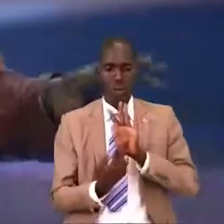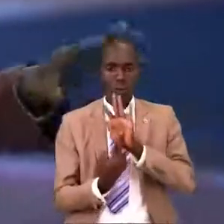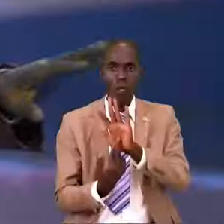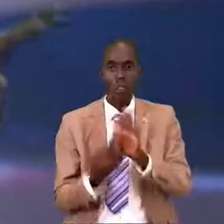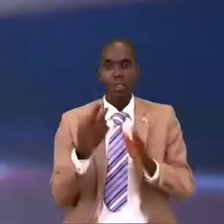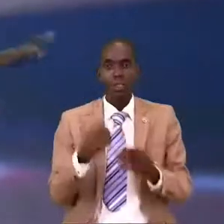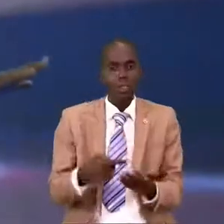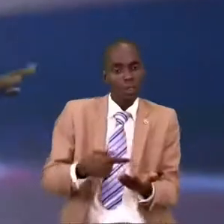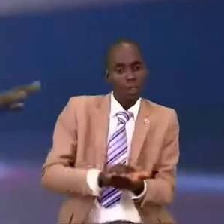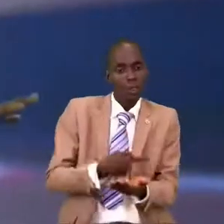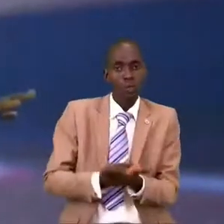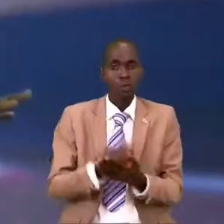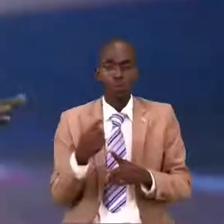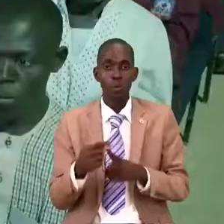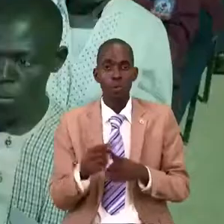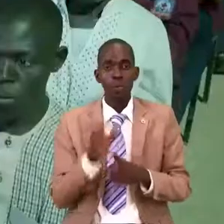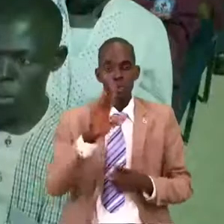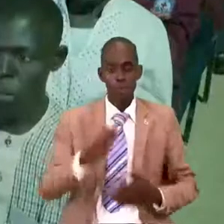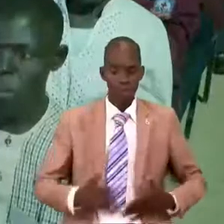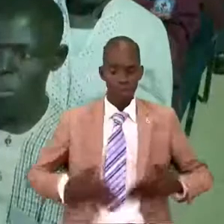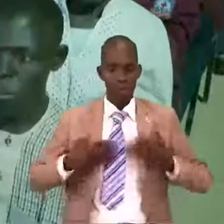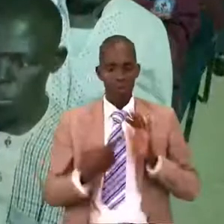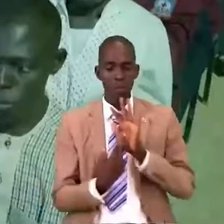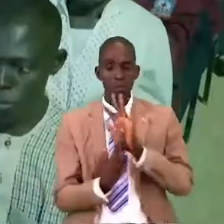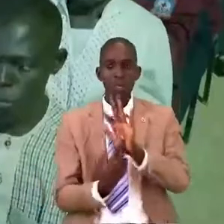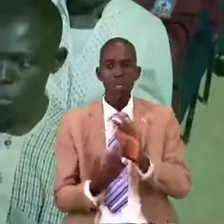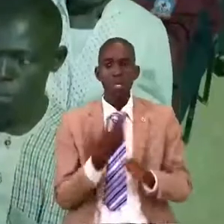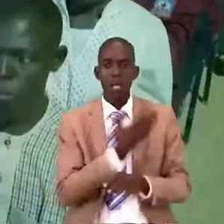la bonté de Dieu. Le ciel